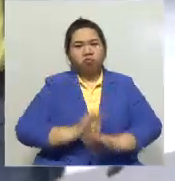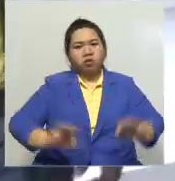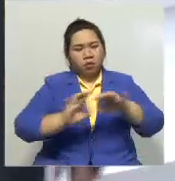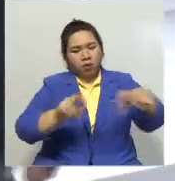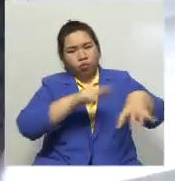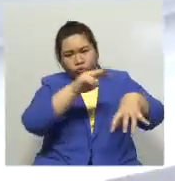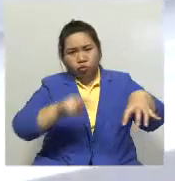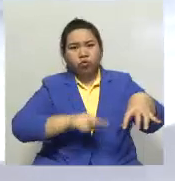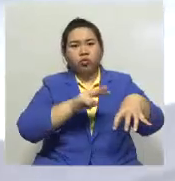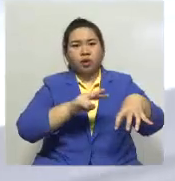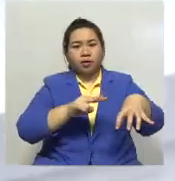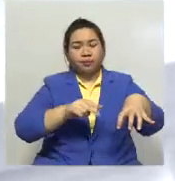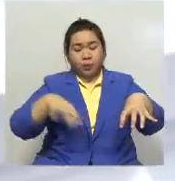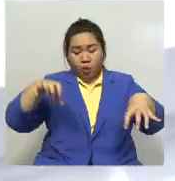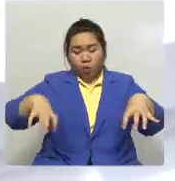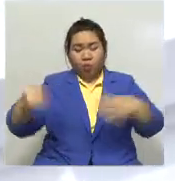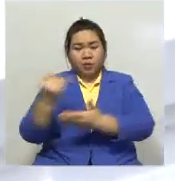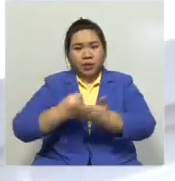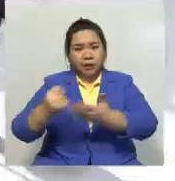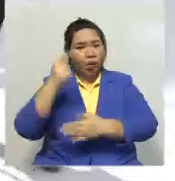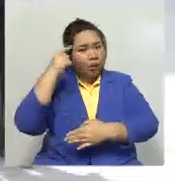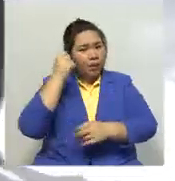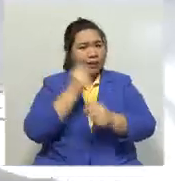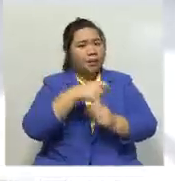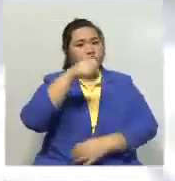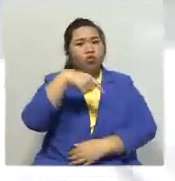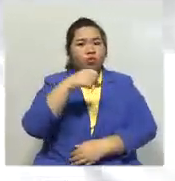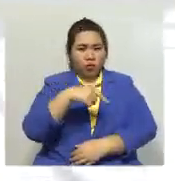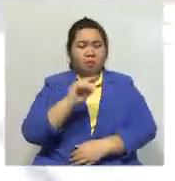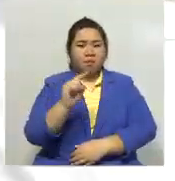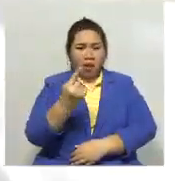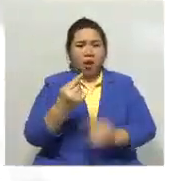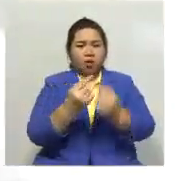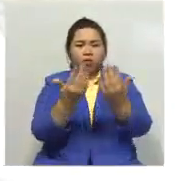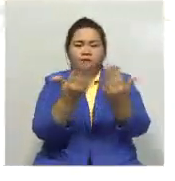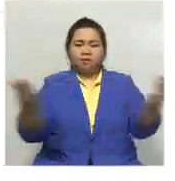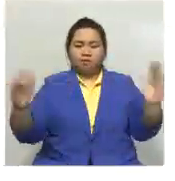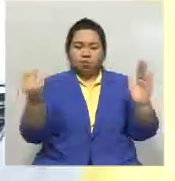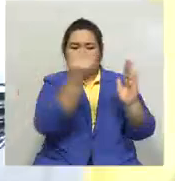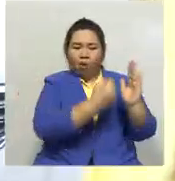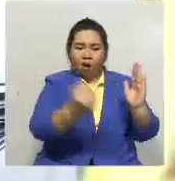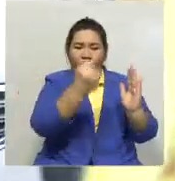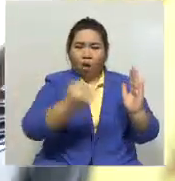โดยกรมศิลปากรก็มีแผนดำเนินการบูรณะอีกครั้งทั้งด้านจิตรกรรมฝาผนังหลังค